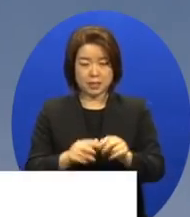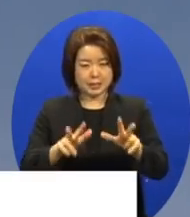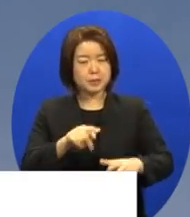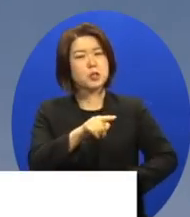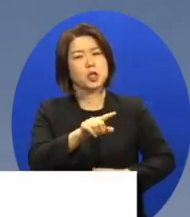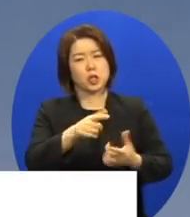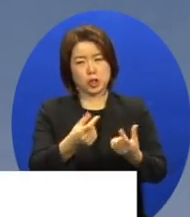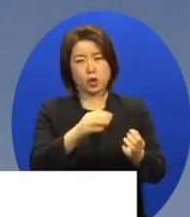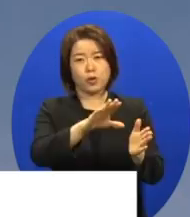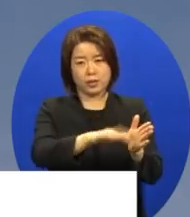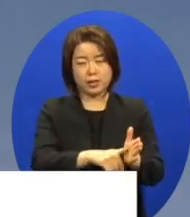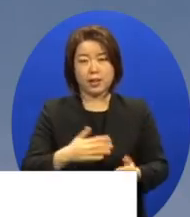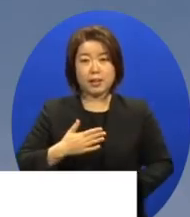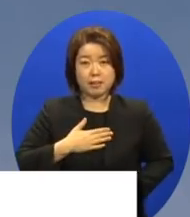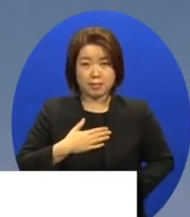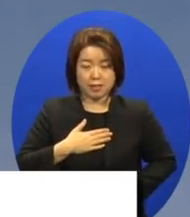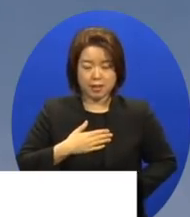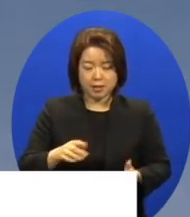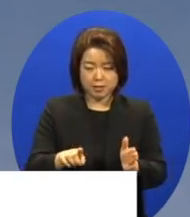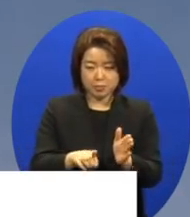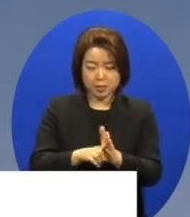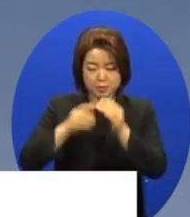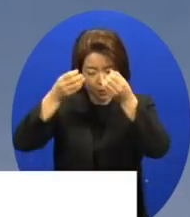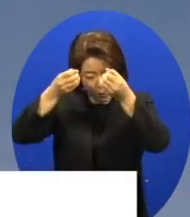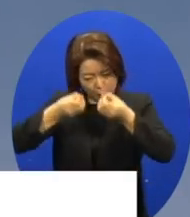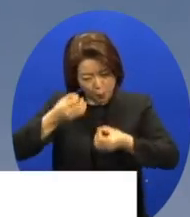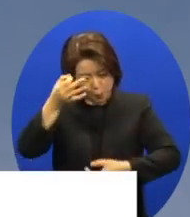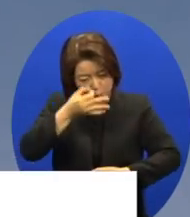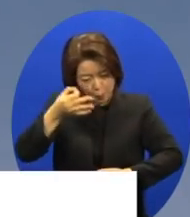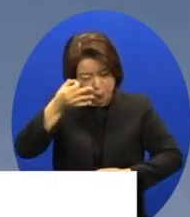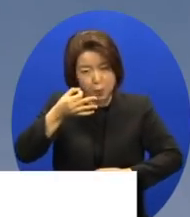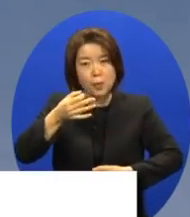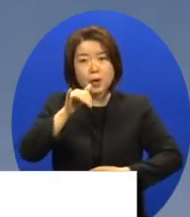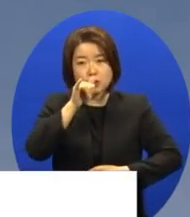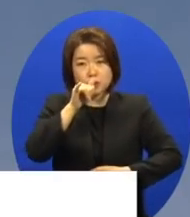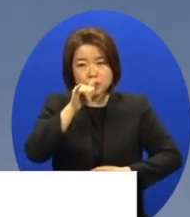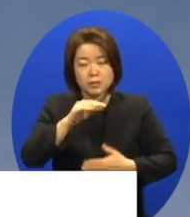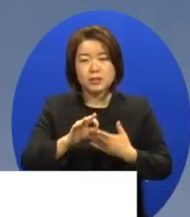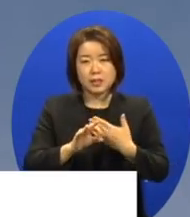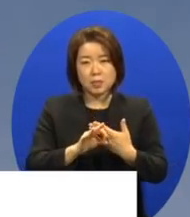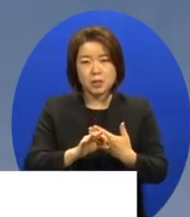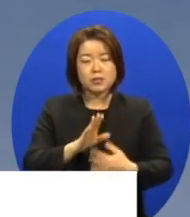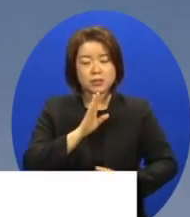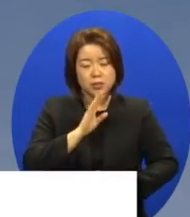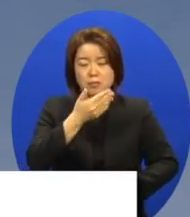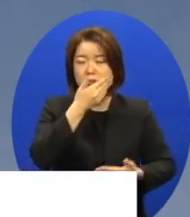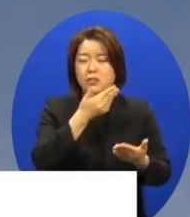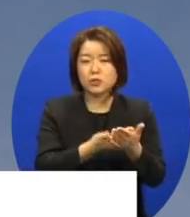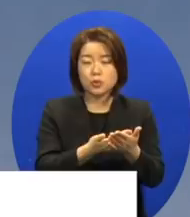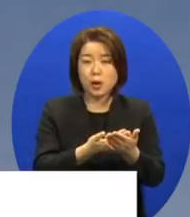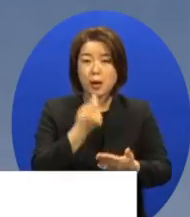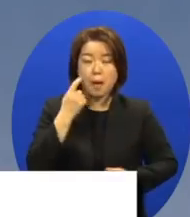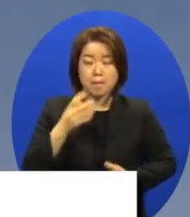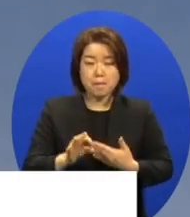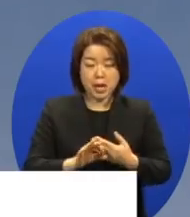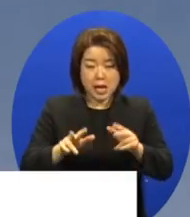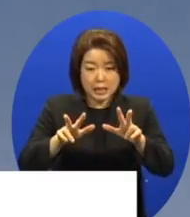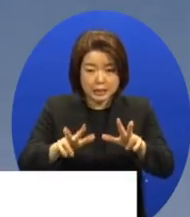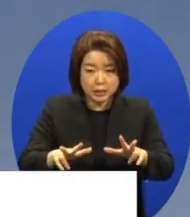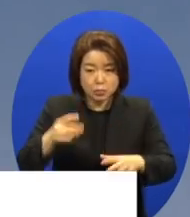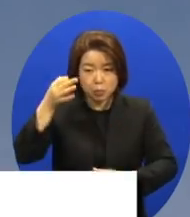때에 우리의 믿음이 점검 될 수 있다는 것은 너무 놈을 중요합니다 만약에 지금도 깨어지지